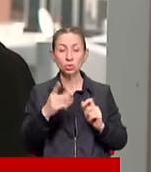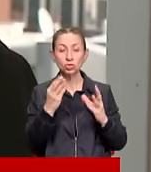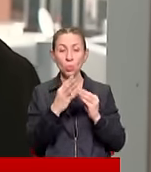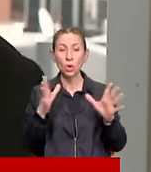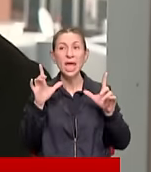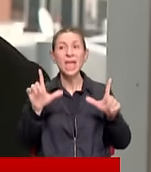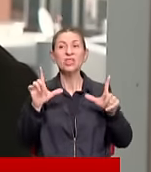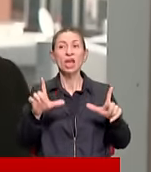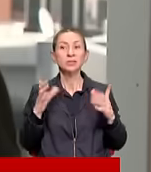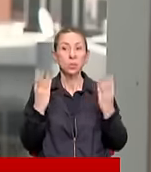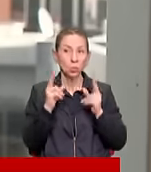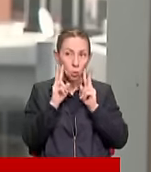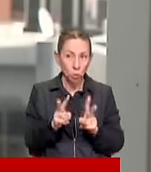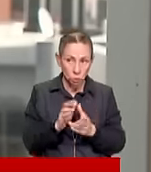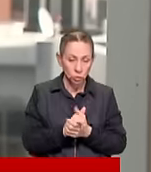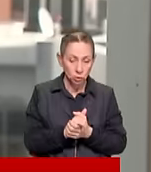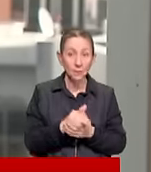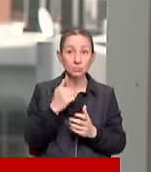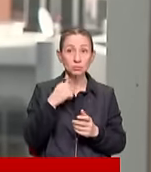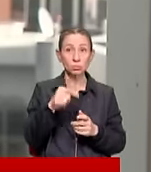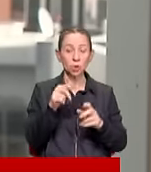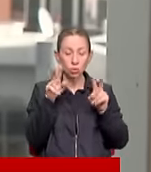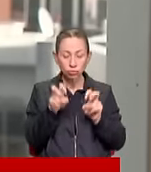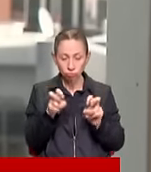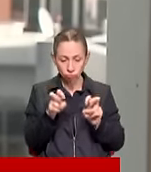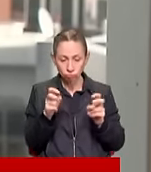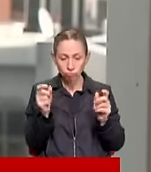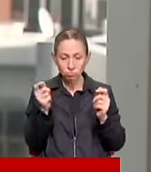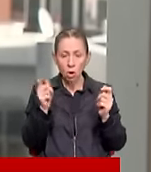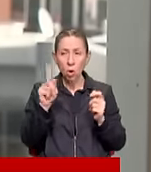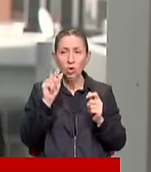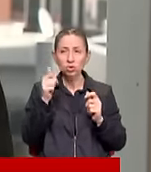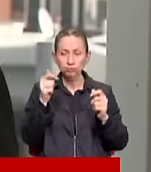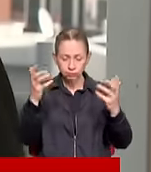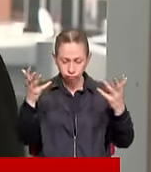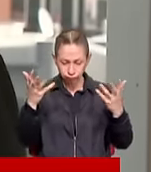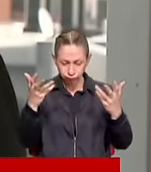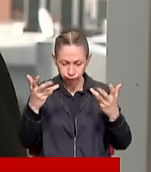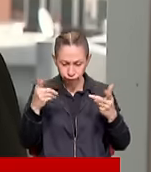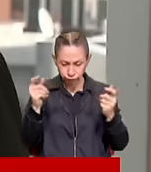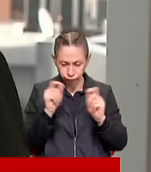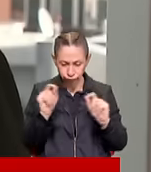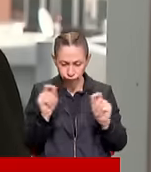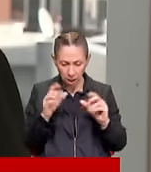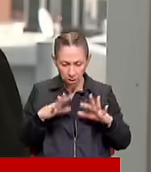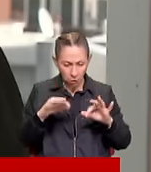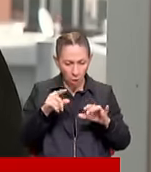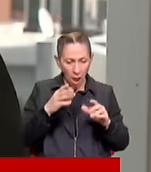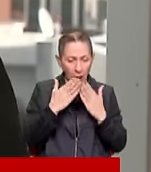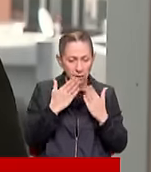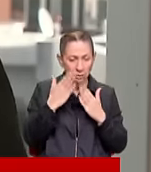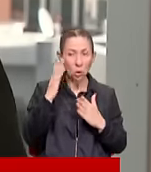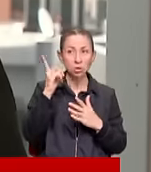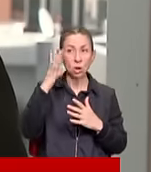büyük ihtiyaçları da olduğunu gördük. Biz bunları oturduk bir 10 gün içerisinde. O bölgenin